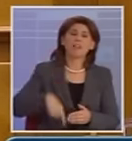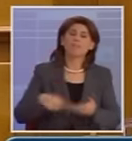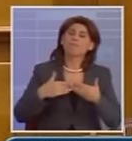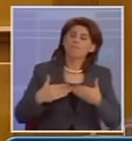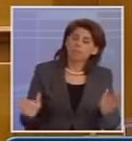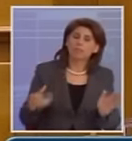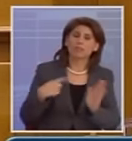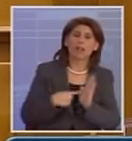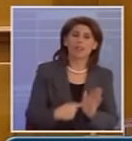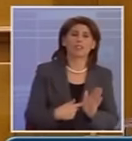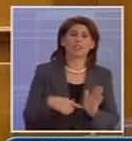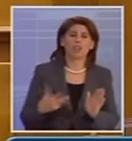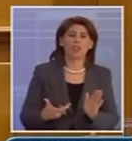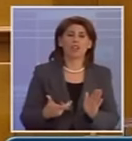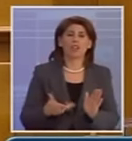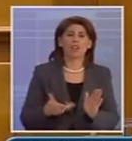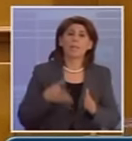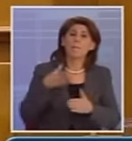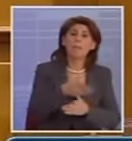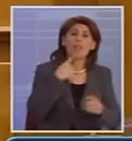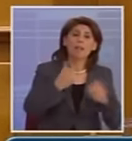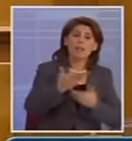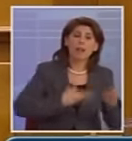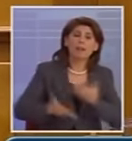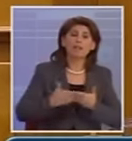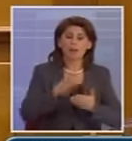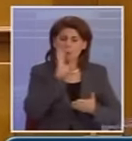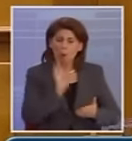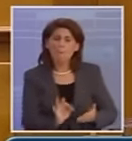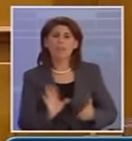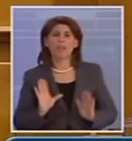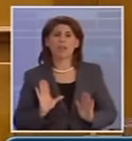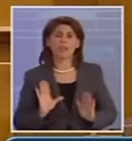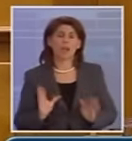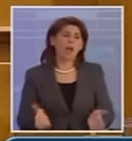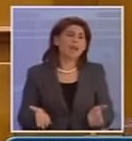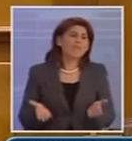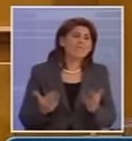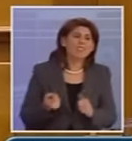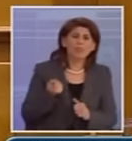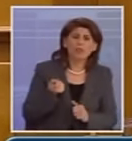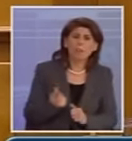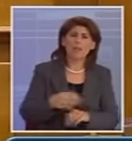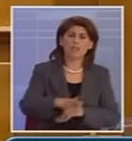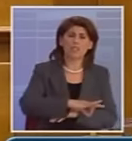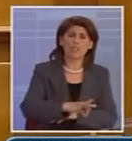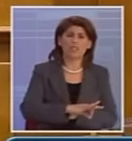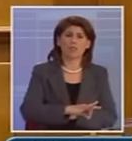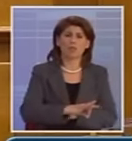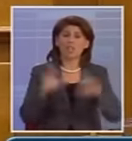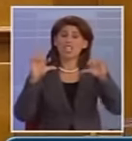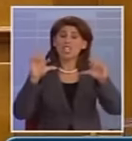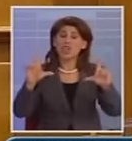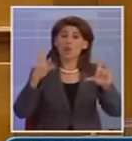αποκαλύφθηκε ότι πάτε σε διαπραγμάτευση από το μηδέν. Αλλά δεν έχει το παραμικρό σχεδιασμό δοθεί η εικόνα